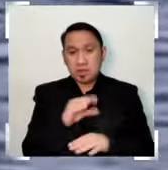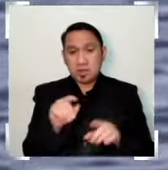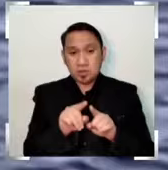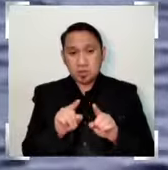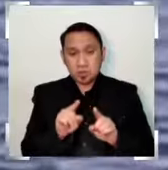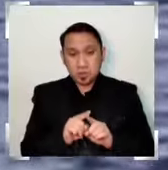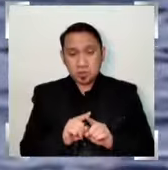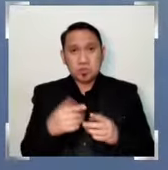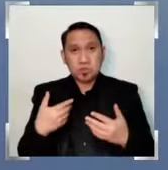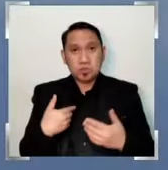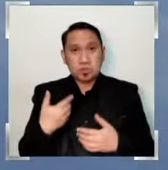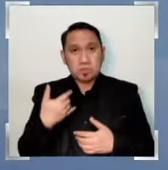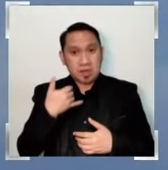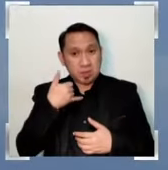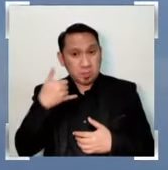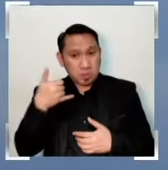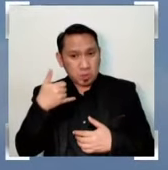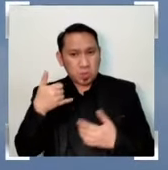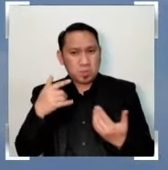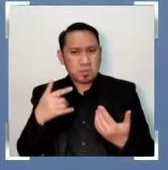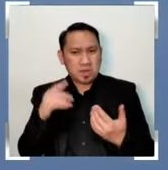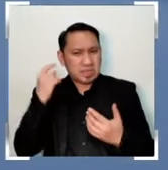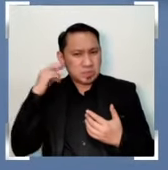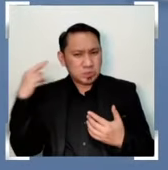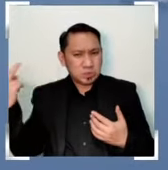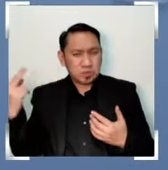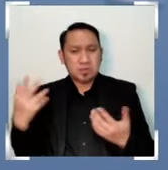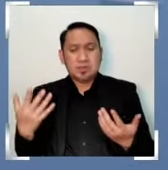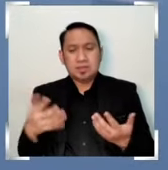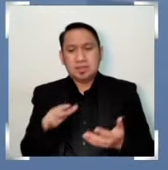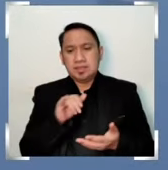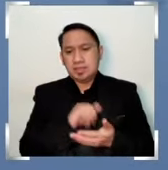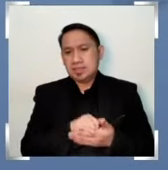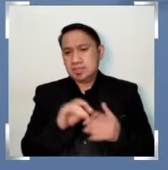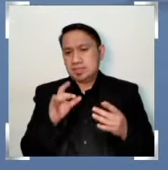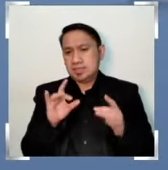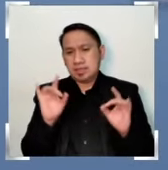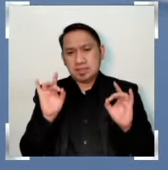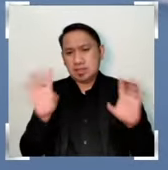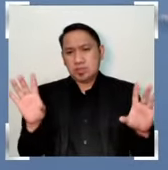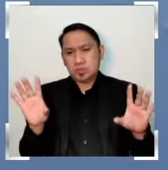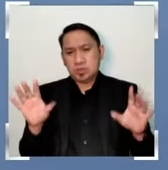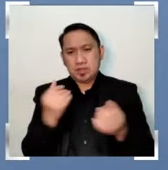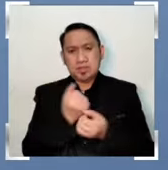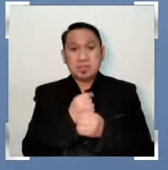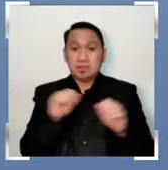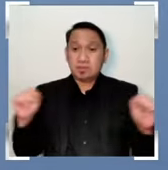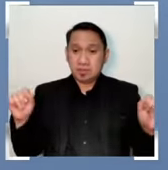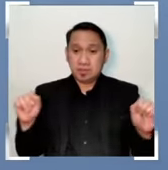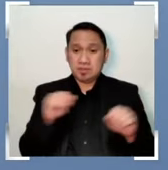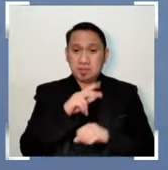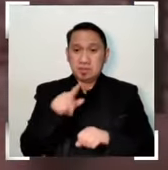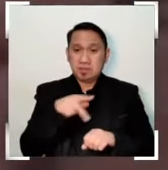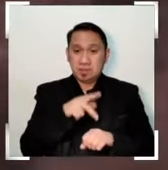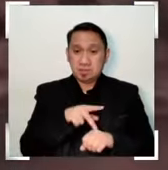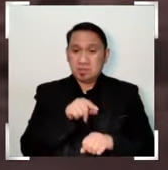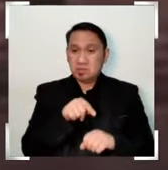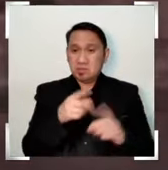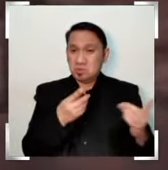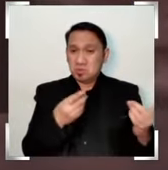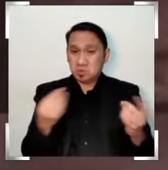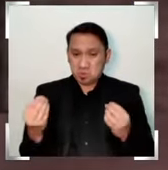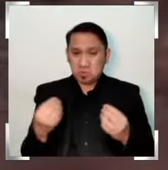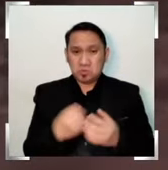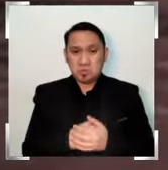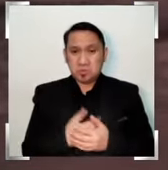challenges ng China Coast Guard. Banta raw sa soberanya at seguridad ng Pilipinas ang ginawa ng China Coast Guard vessel na panghihimasok sa